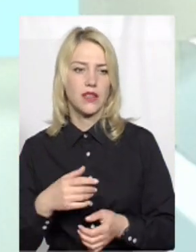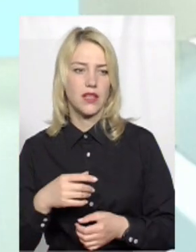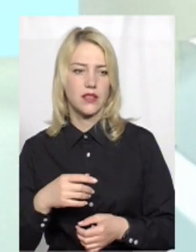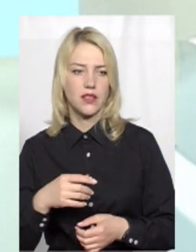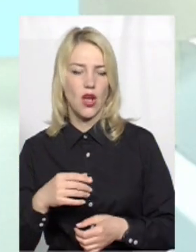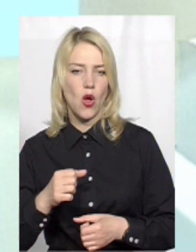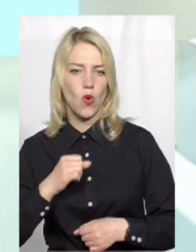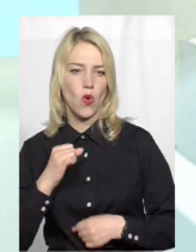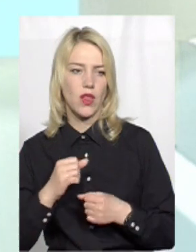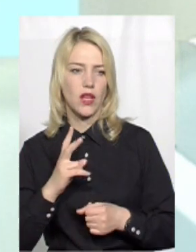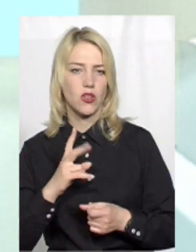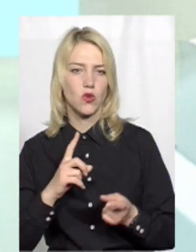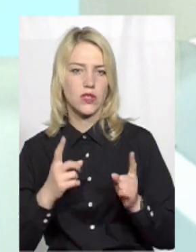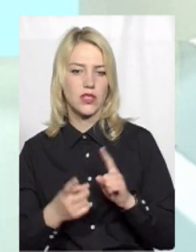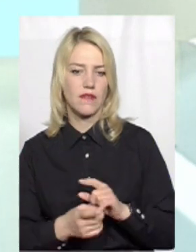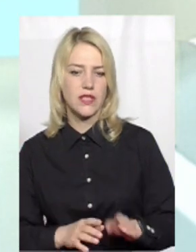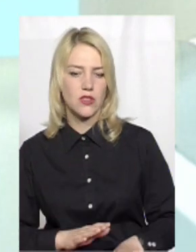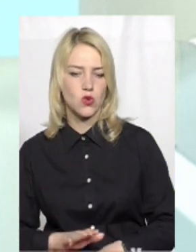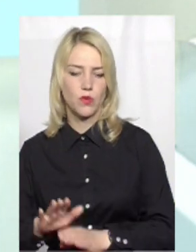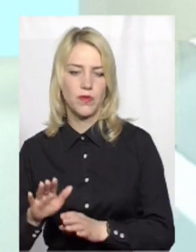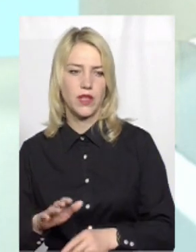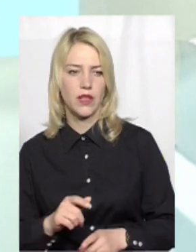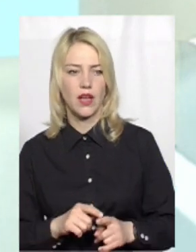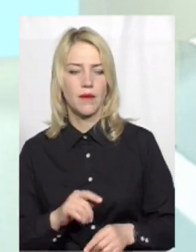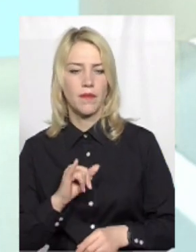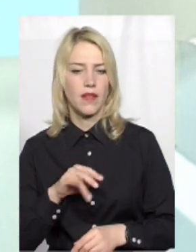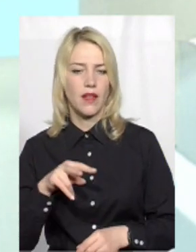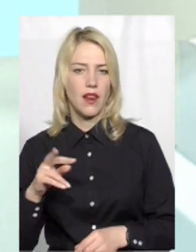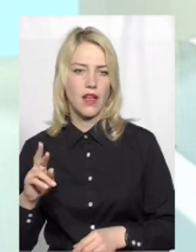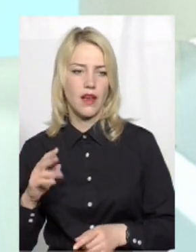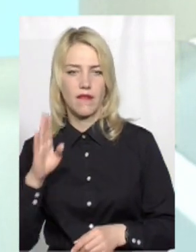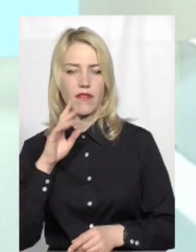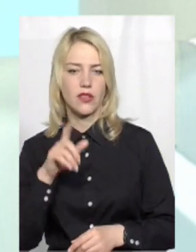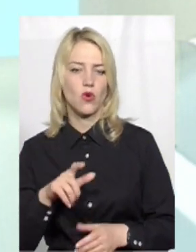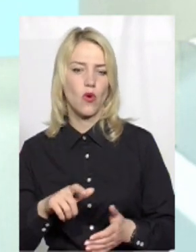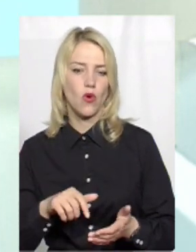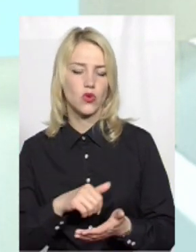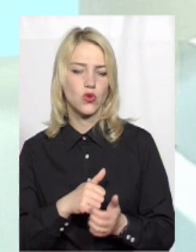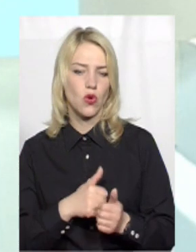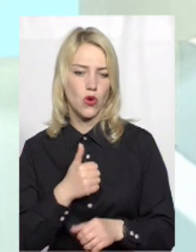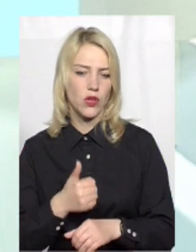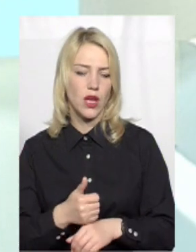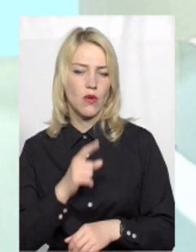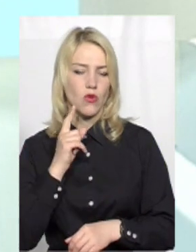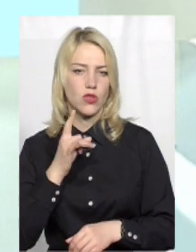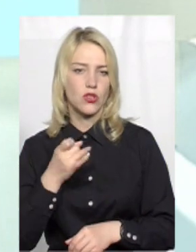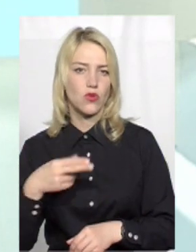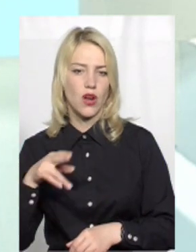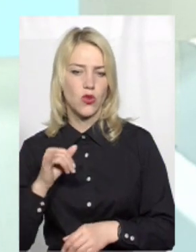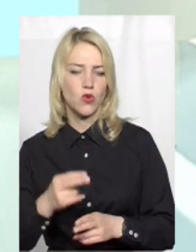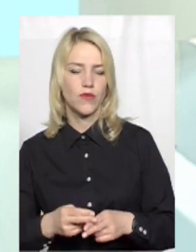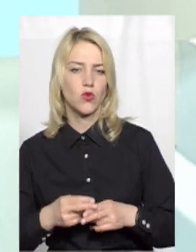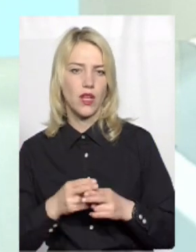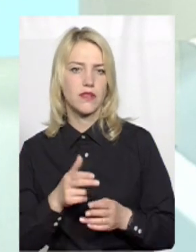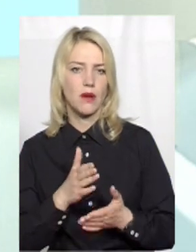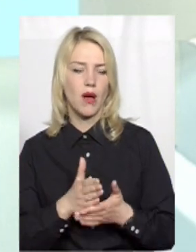колега, який став заступником, пан Ілля, він очолює молодіжну раду в Дунаївцях